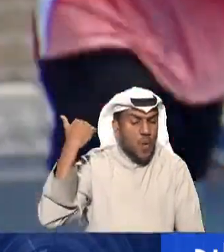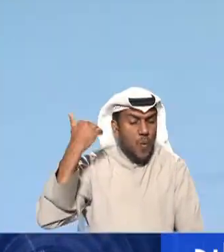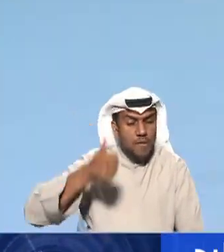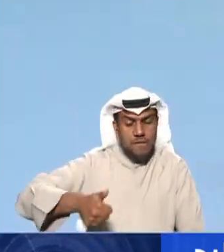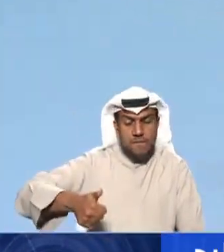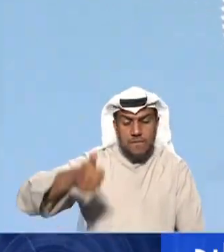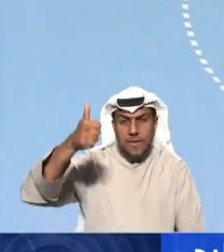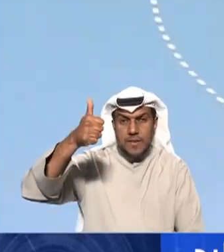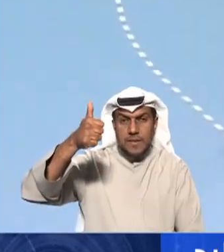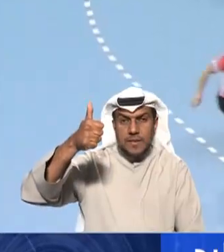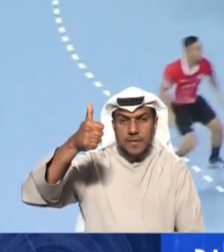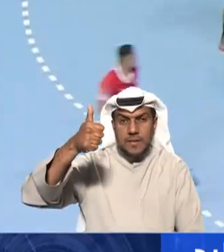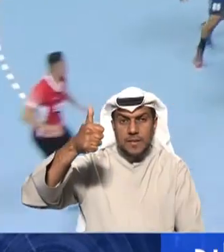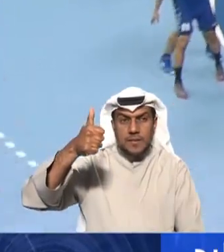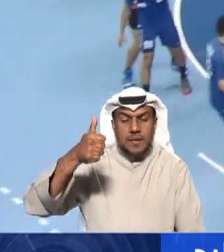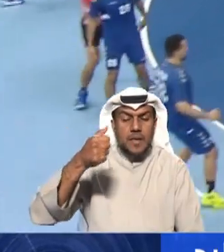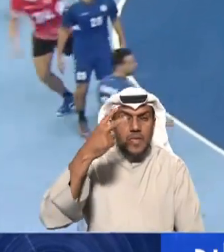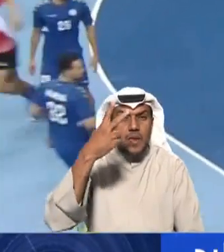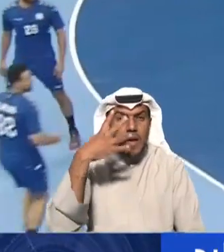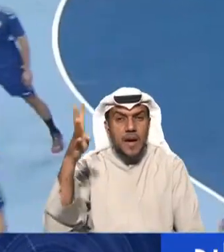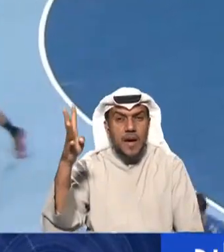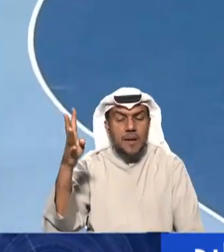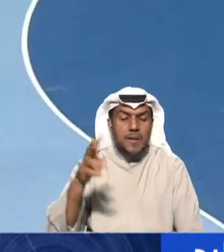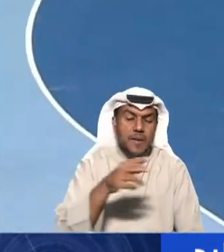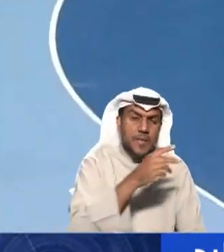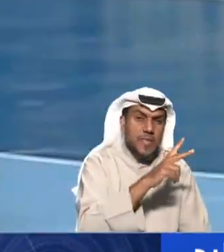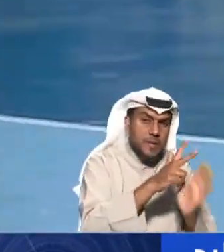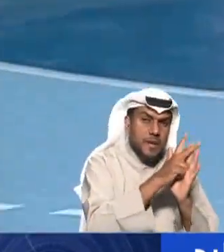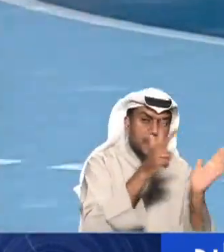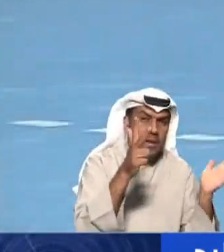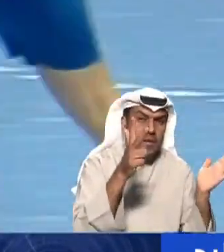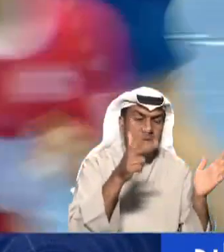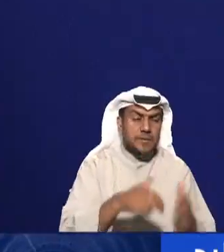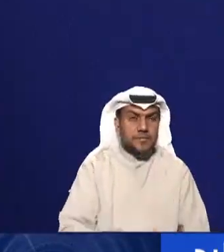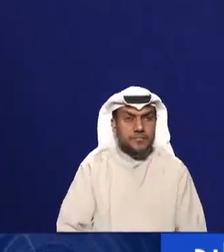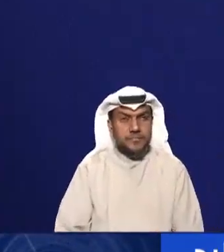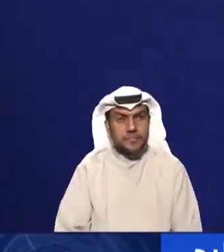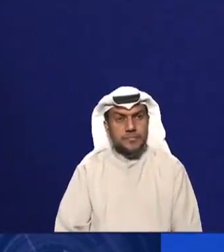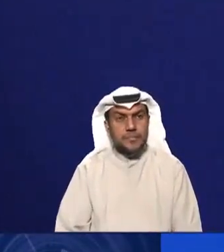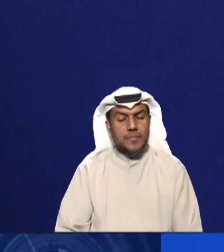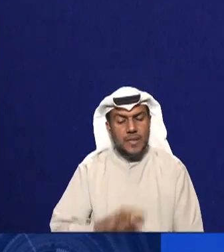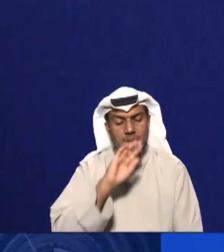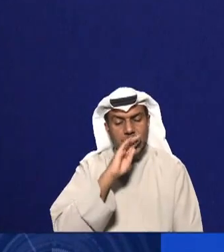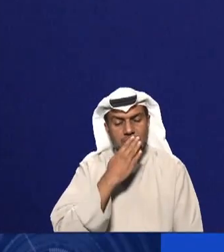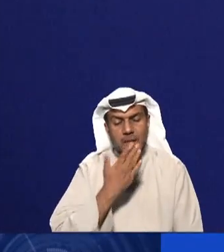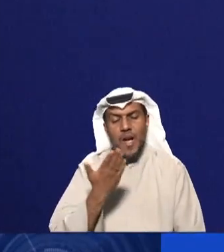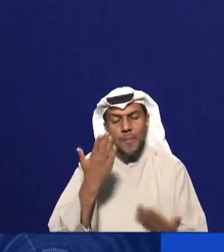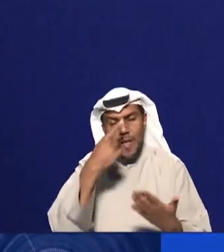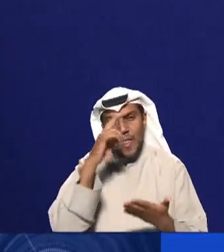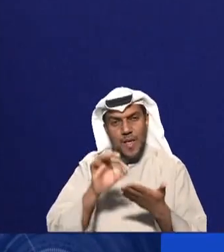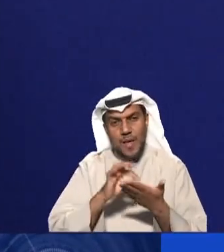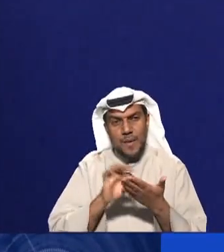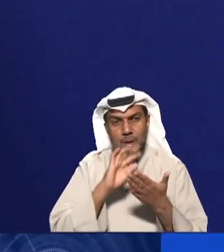قوامها 42 هدفا مقابل 18. أول شيء الحمد لله على كل حال، ومشكورين